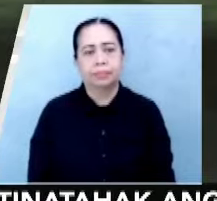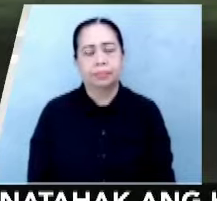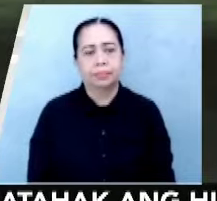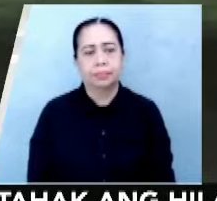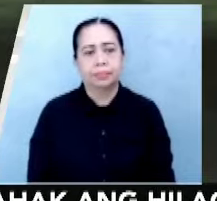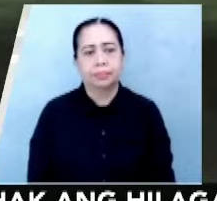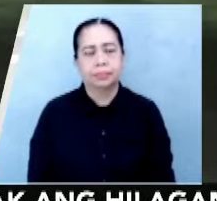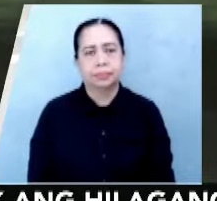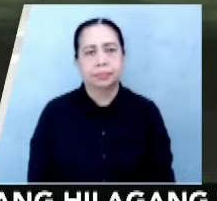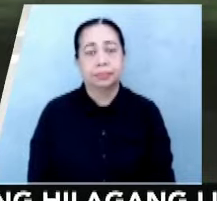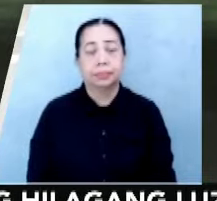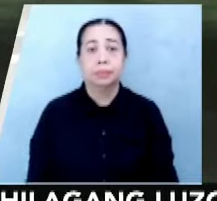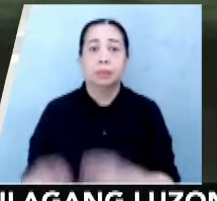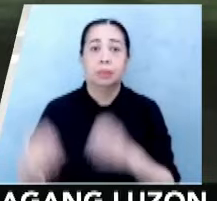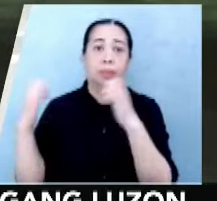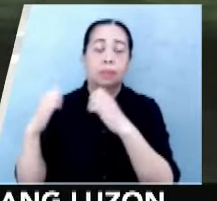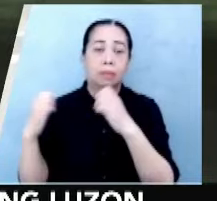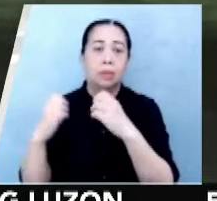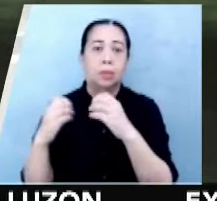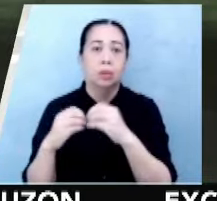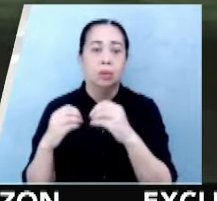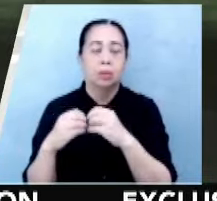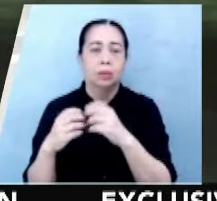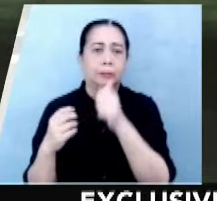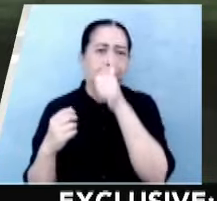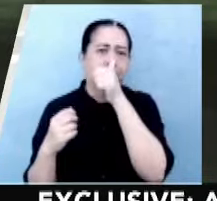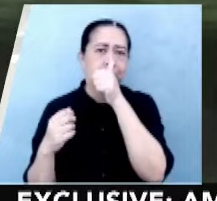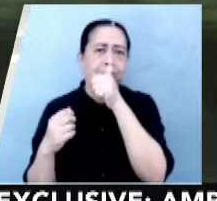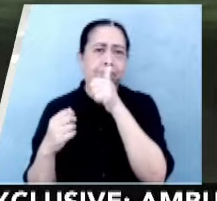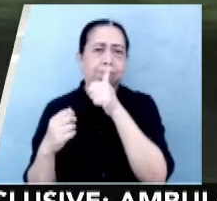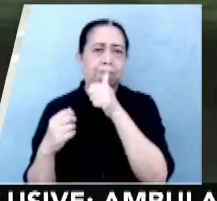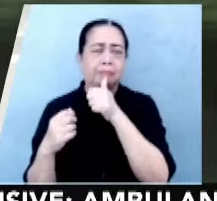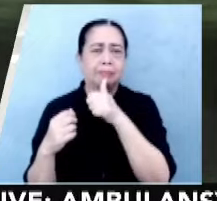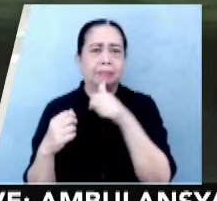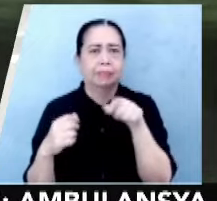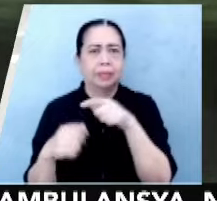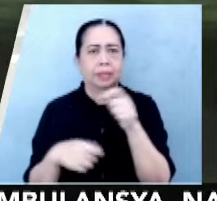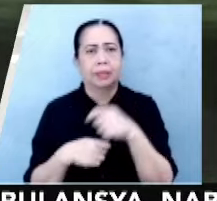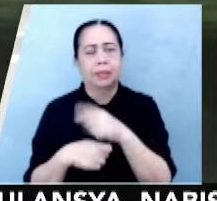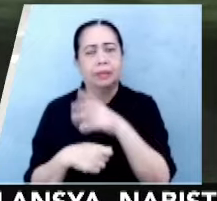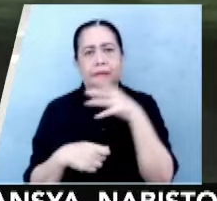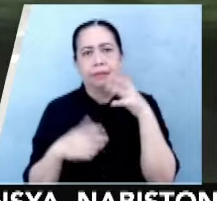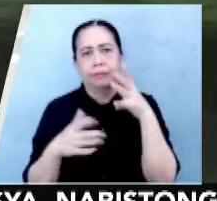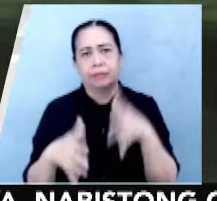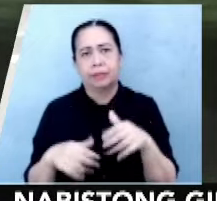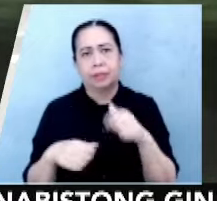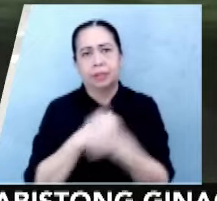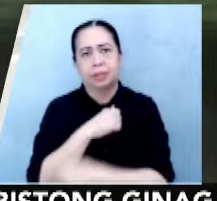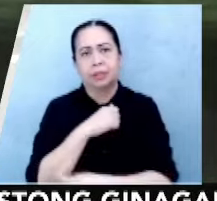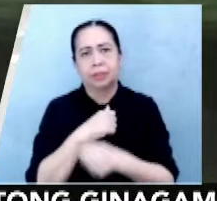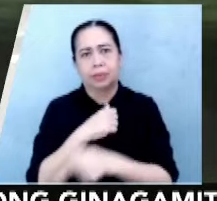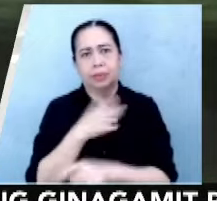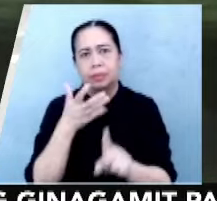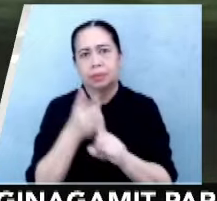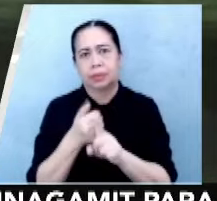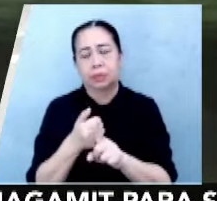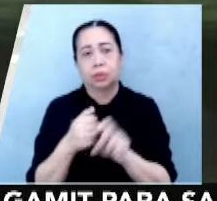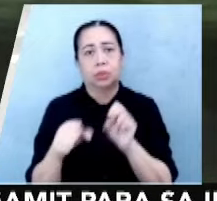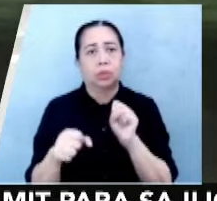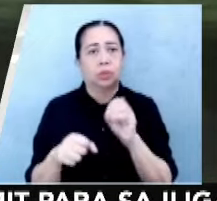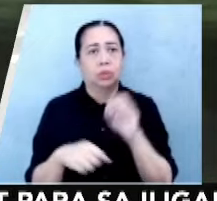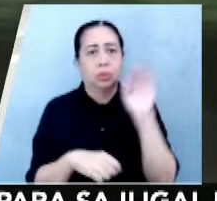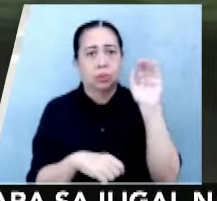Mel, inasang mas matagal na iindahin ng mga magsasaka dito sa Aurora ang epekto sa agrikultura, kaya naman ang panawagan nila sa